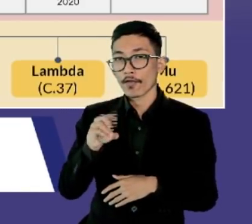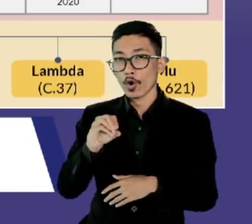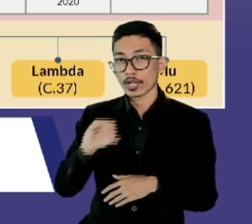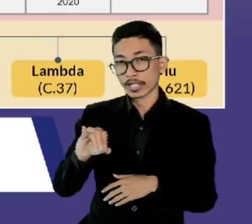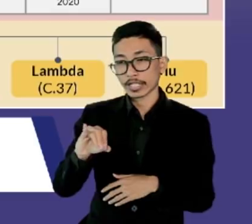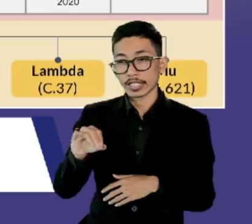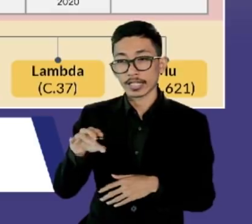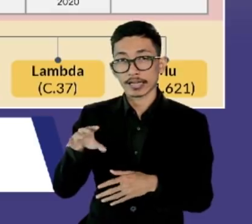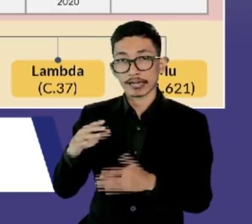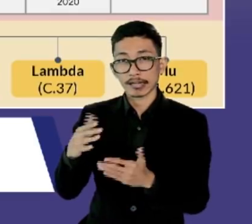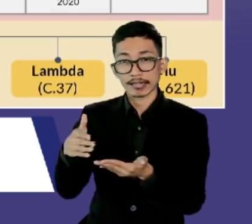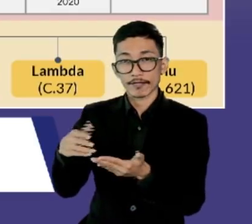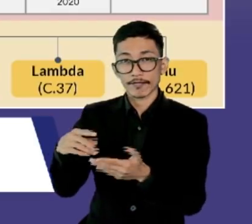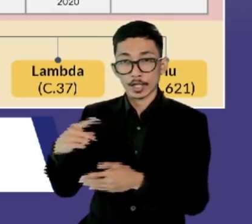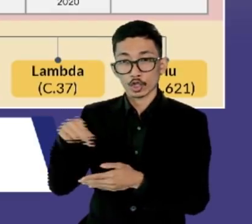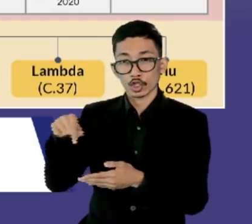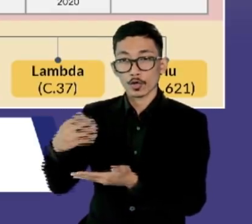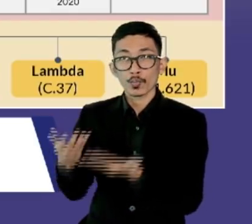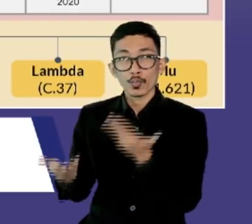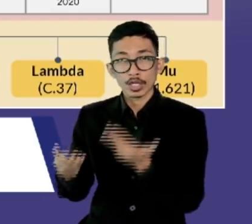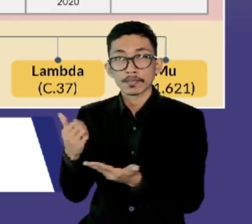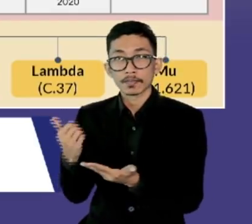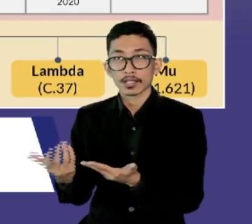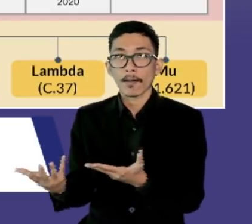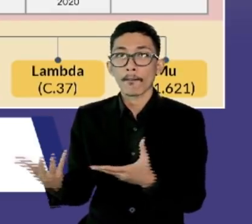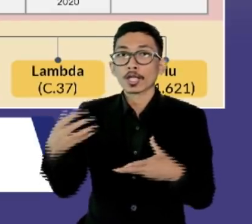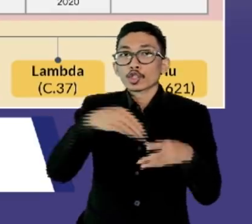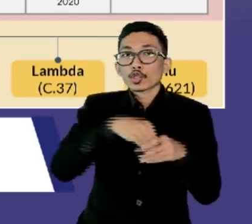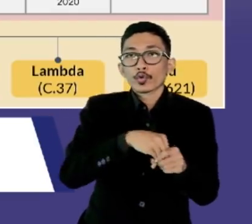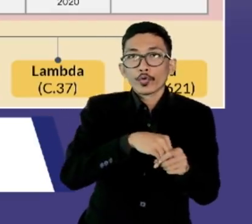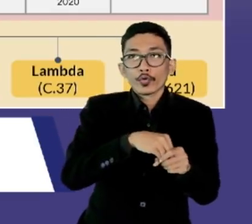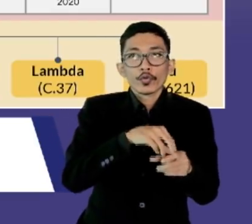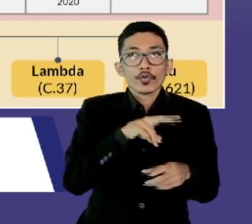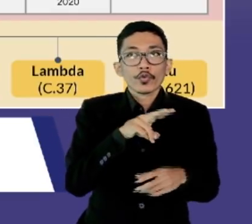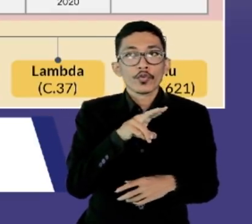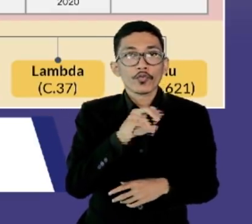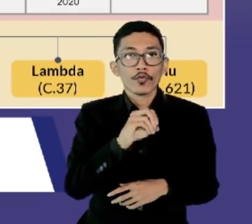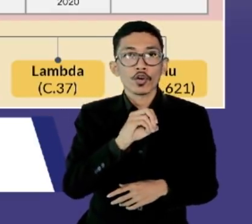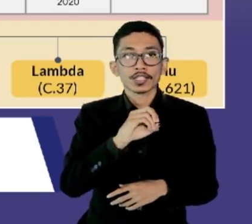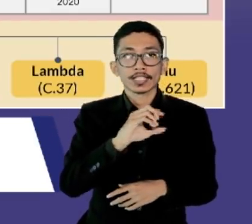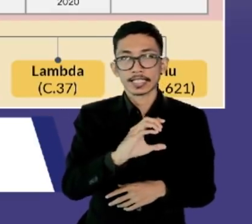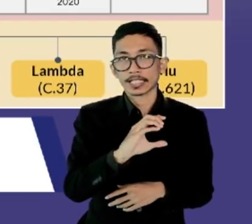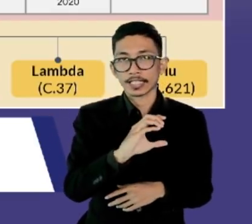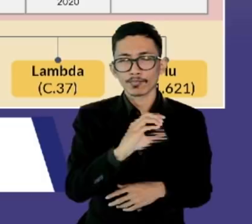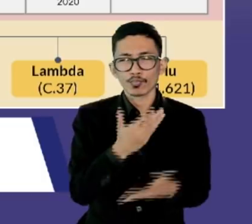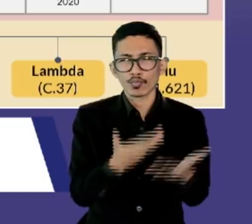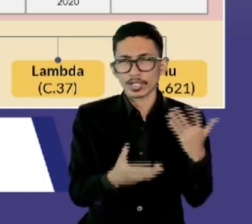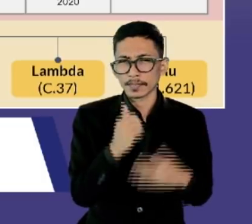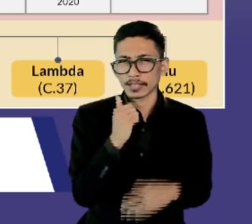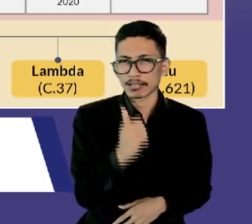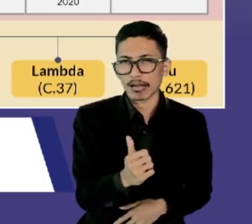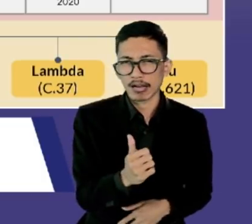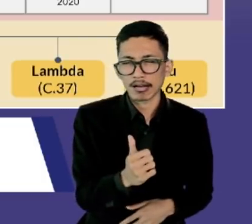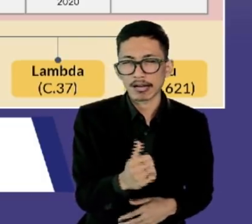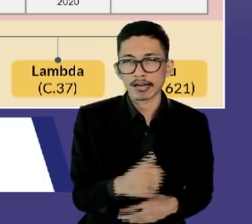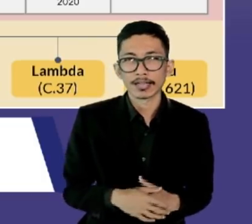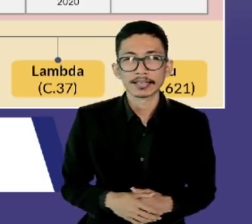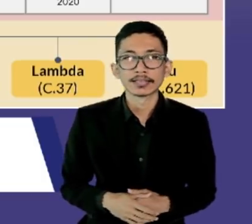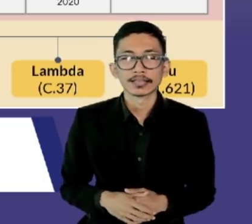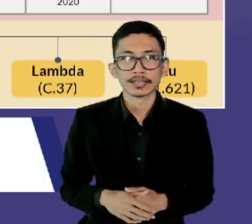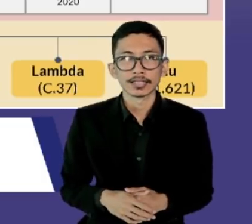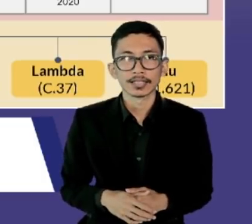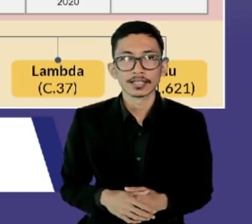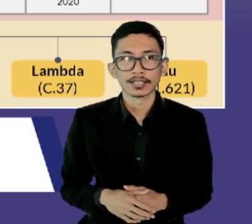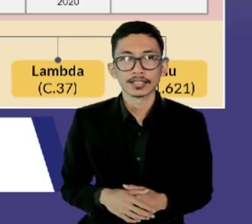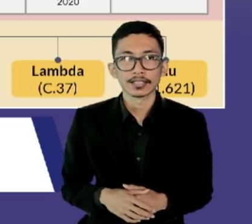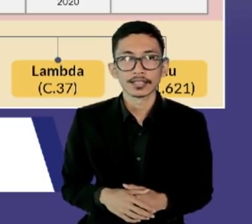VOC, sebagaimana yang dialami varian Delta atau statusnya berubah menjadi dormant atau tidak aktif